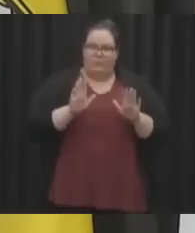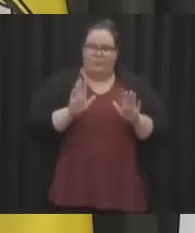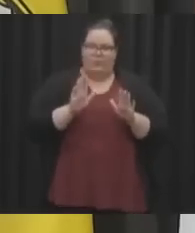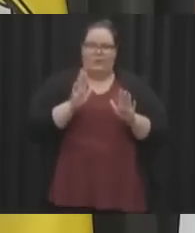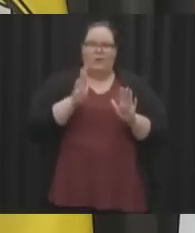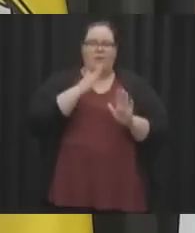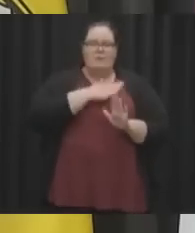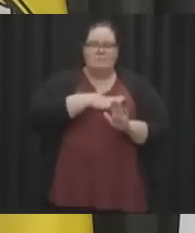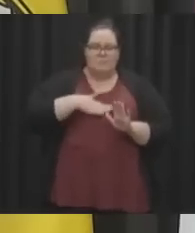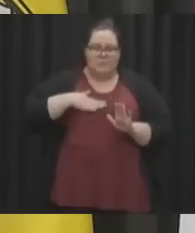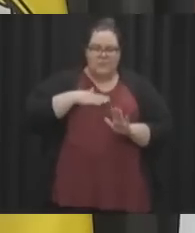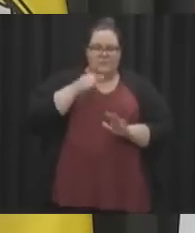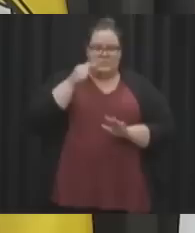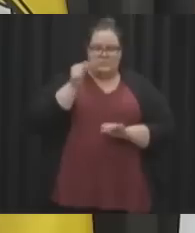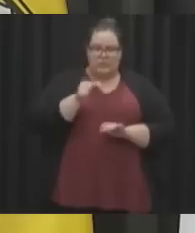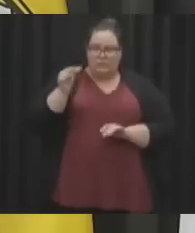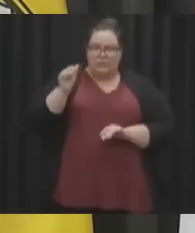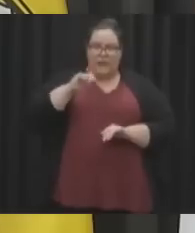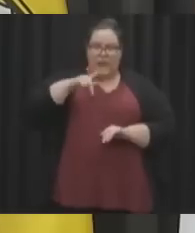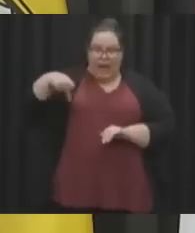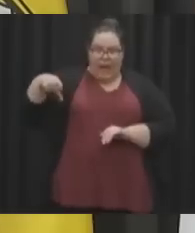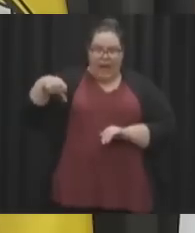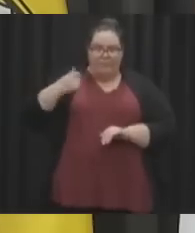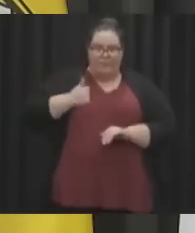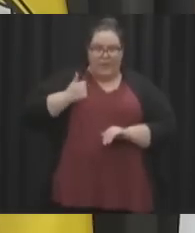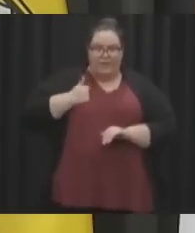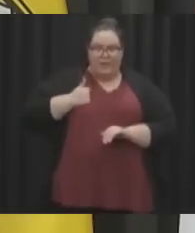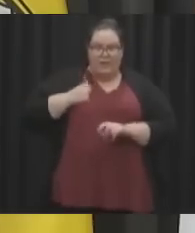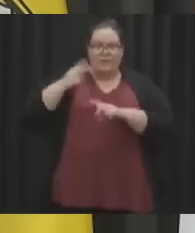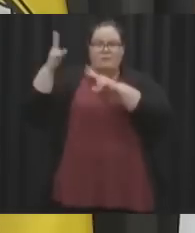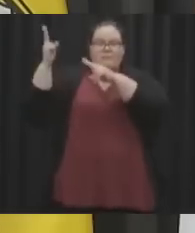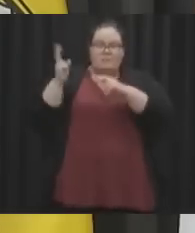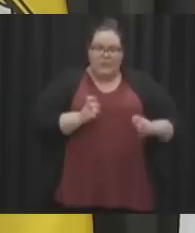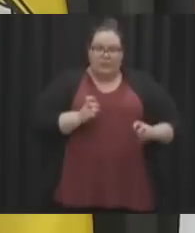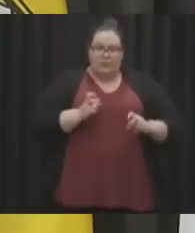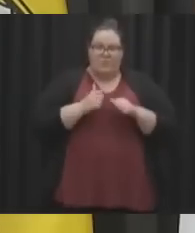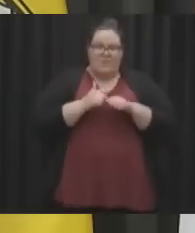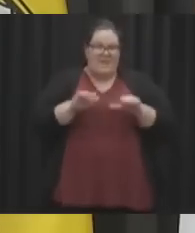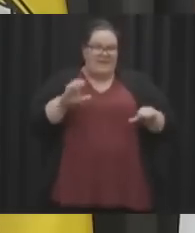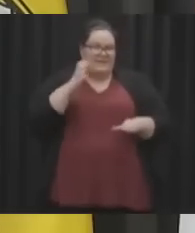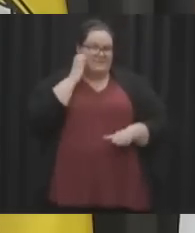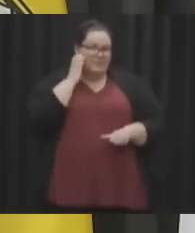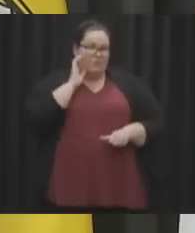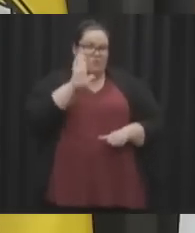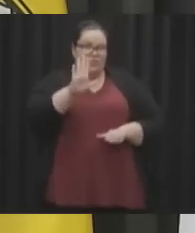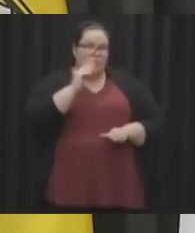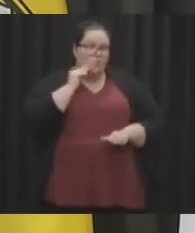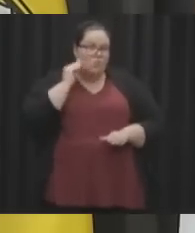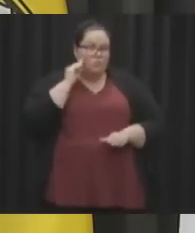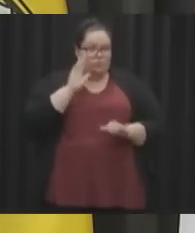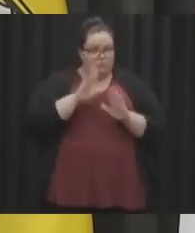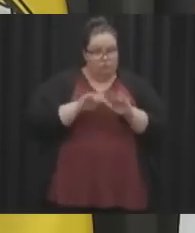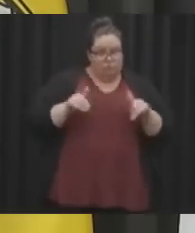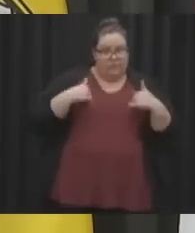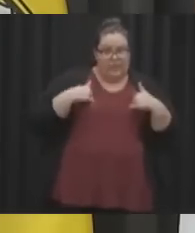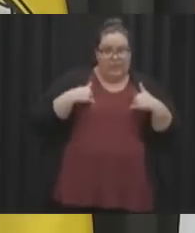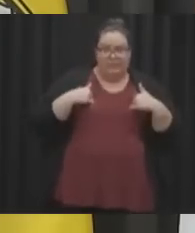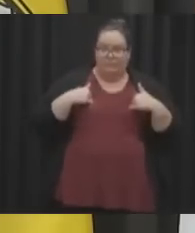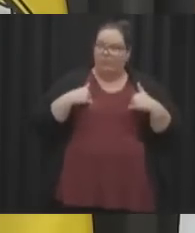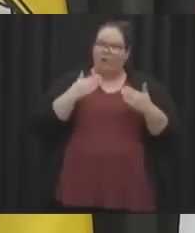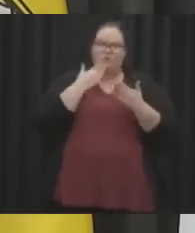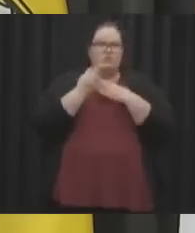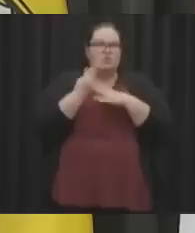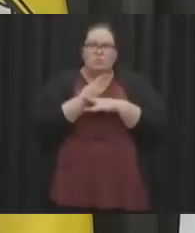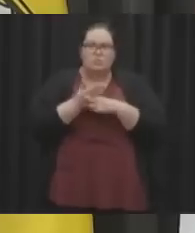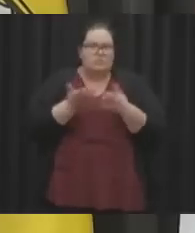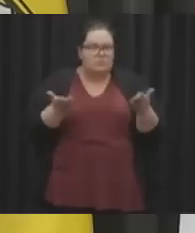sur tous les téléphones, et ceci est un des bénéfices que tous les jeunes ont les cellulaires aujourd'hui. Alors, s'il vous plaît, utilisez l'app